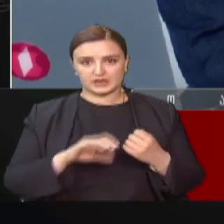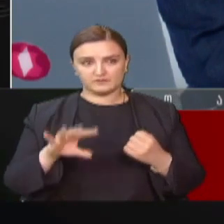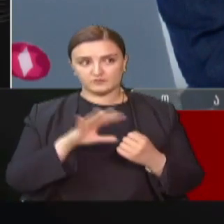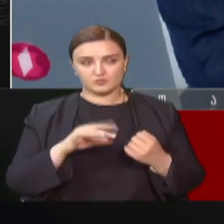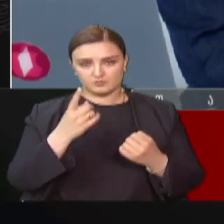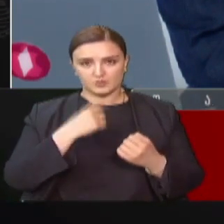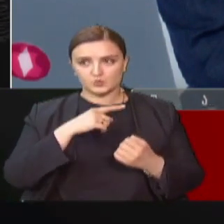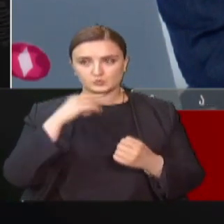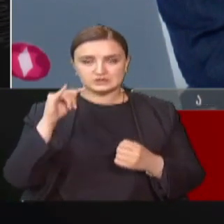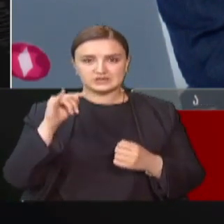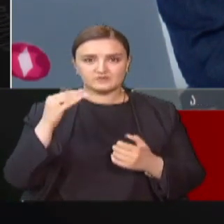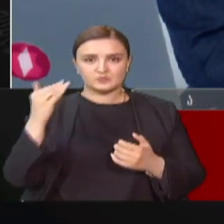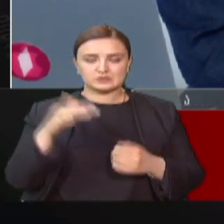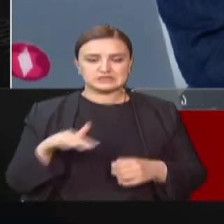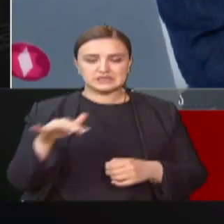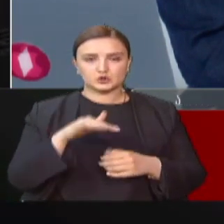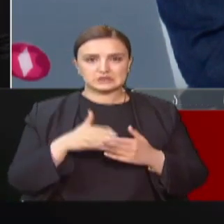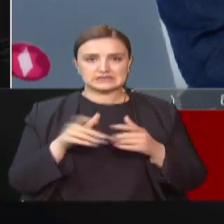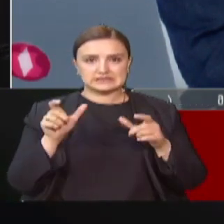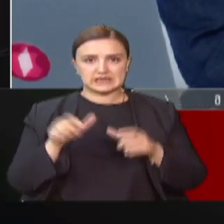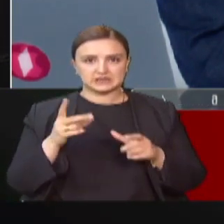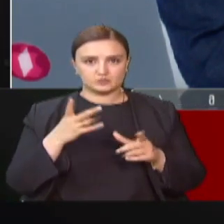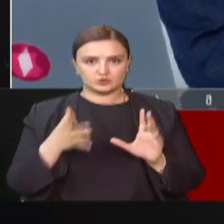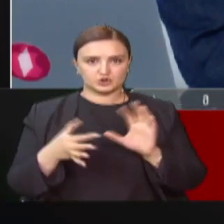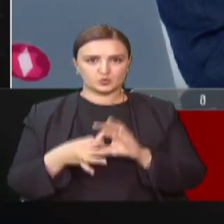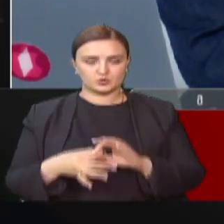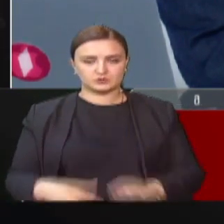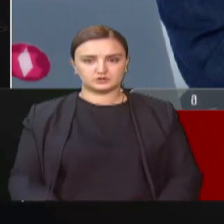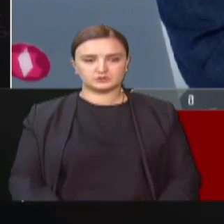წინააღმდეგ საავიაციო სექტორში არსებულ სანქციებს.